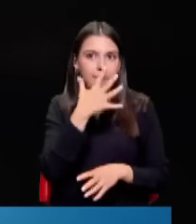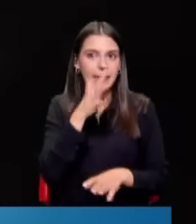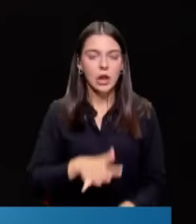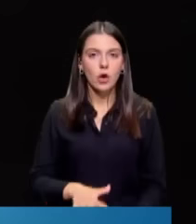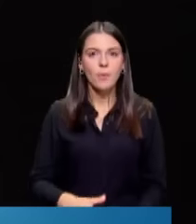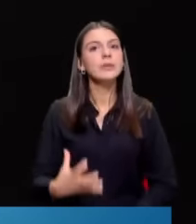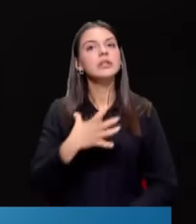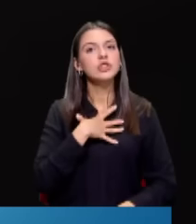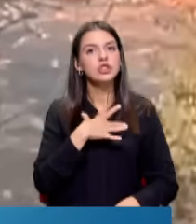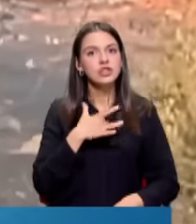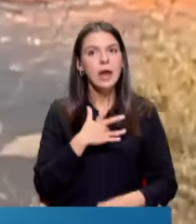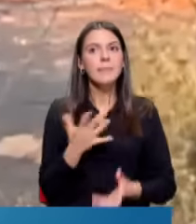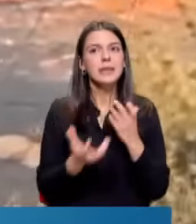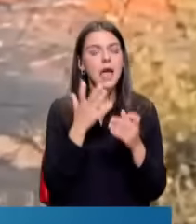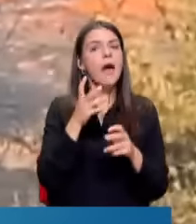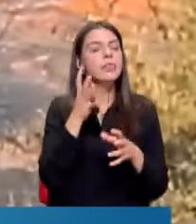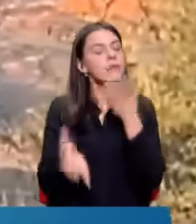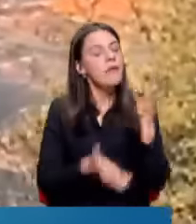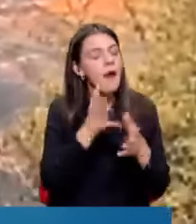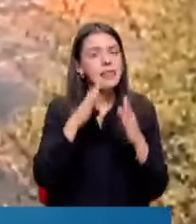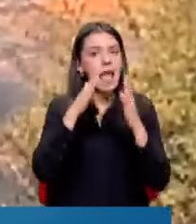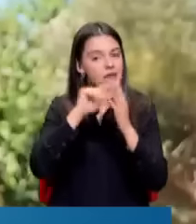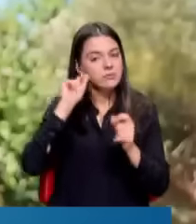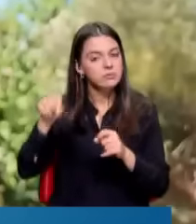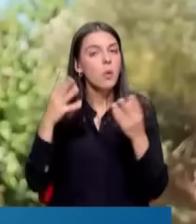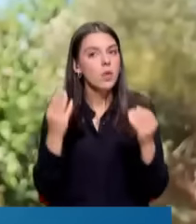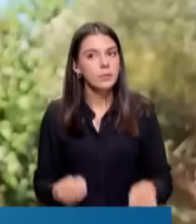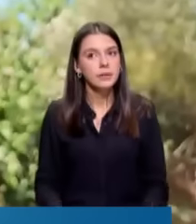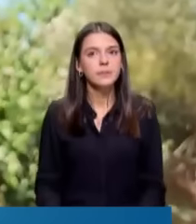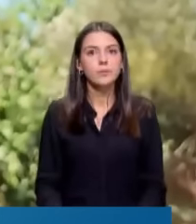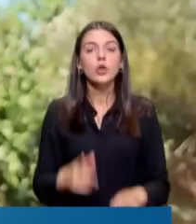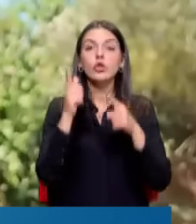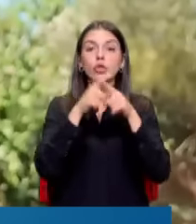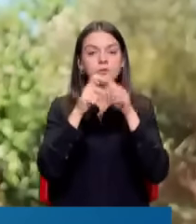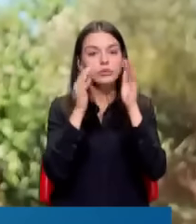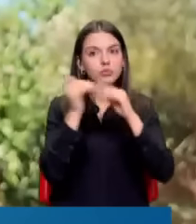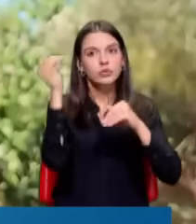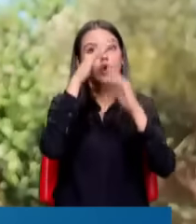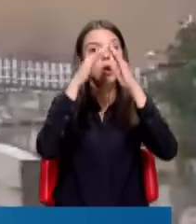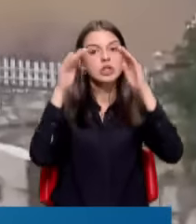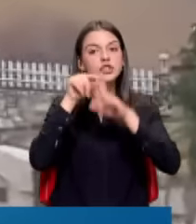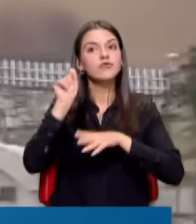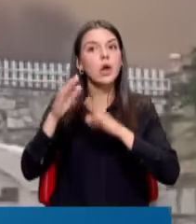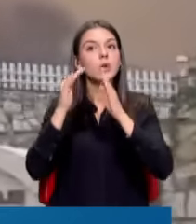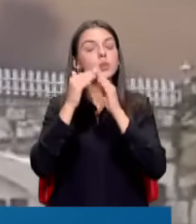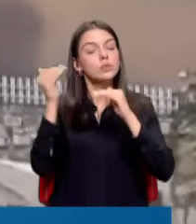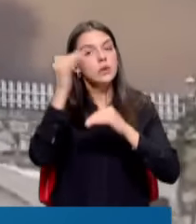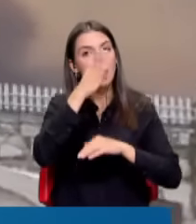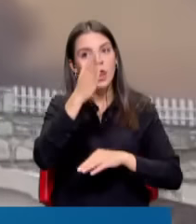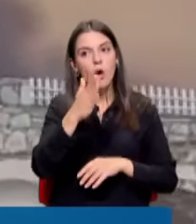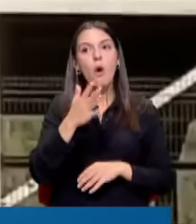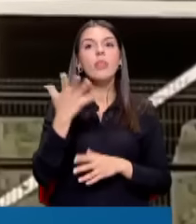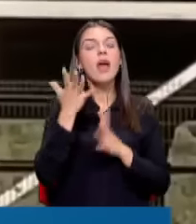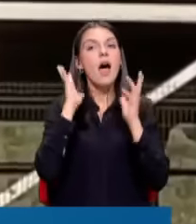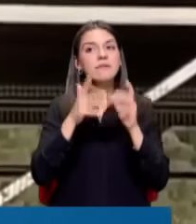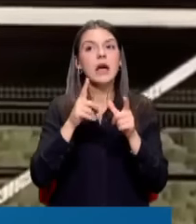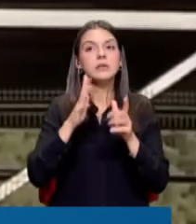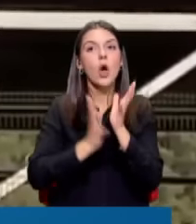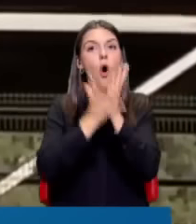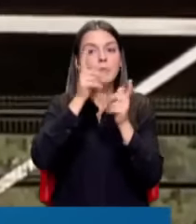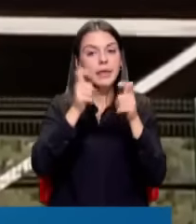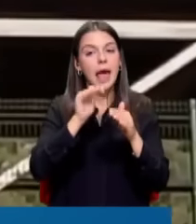Ciğerlerimizi yakan yangın evlerimize kadar sıçrayabilir. Ülkemizde nüfus artıyor, kentleşme artıyor ve bu nüfus artışı ve kentleşme daha çok orman alanlarına